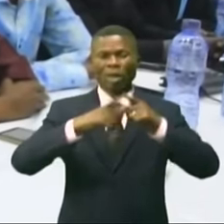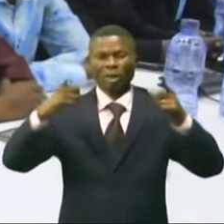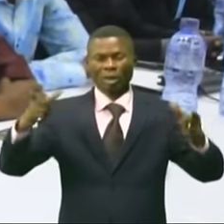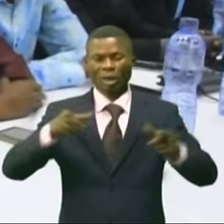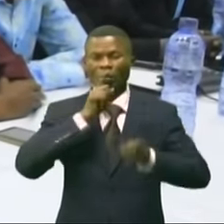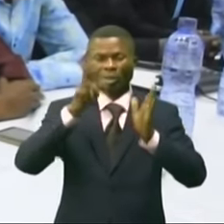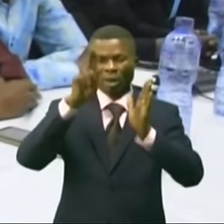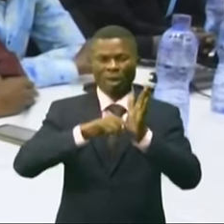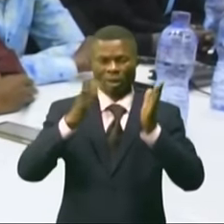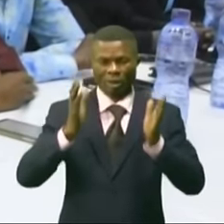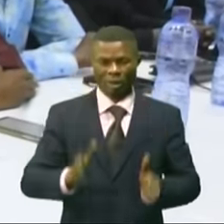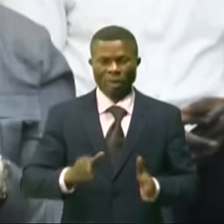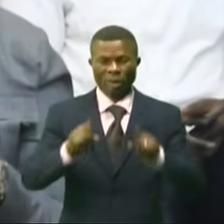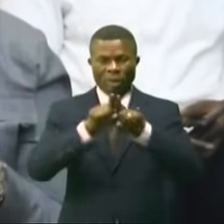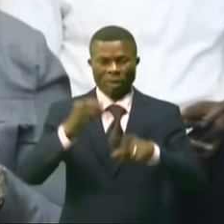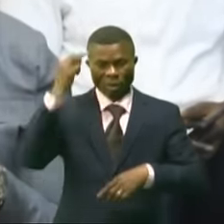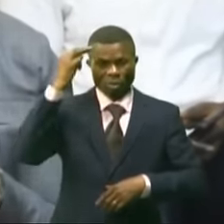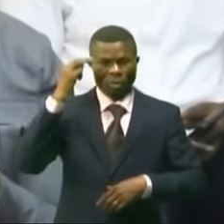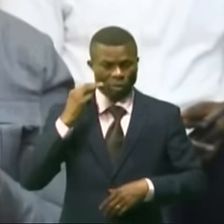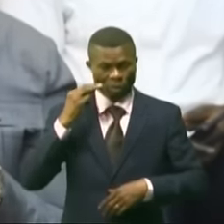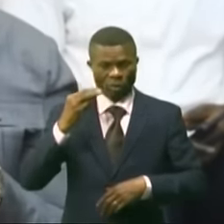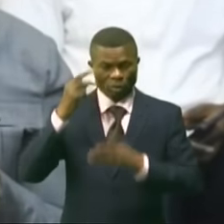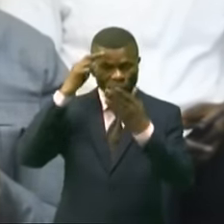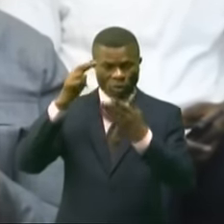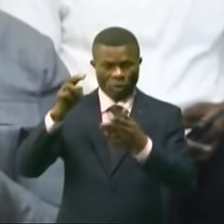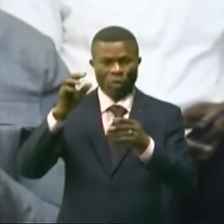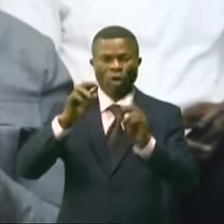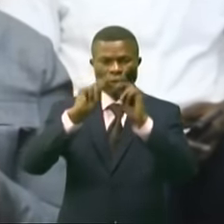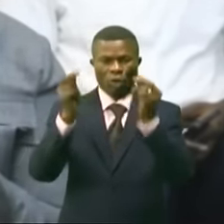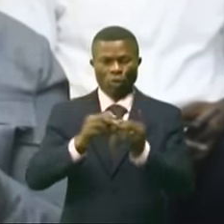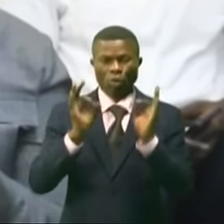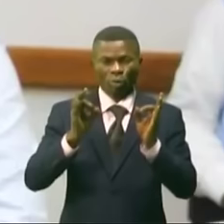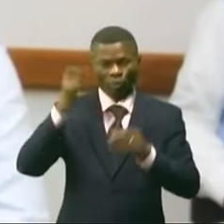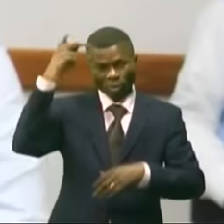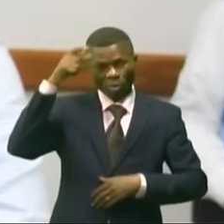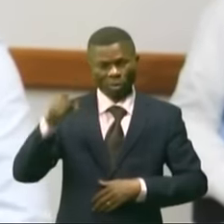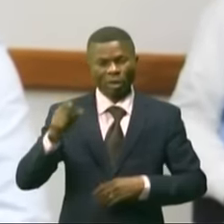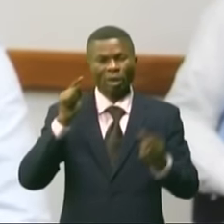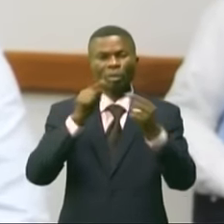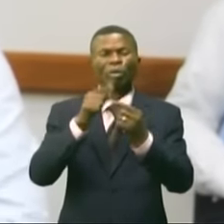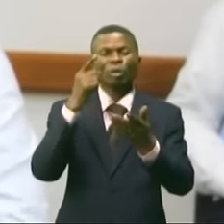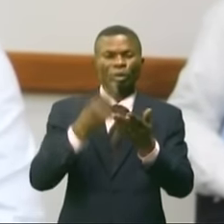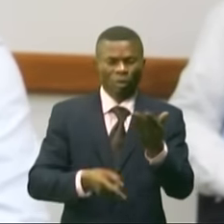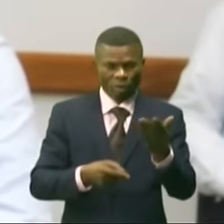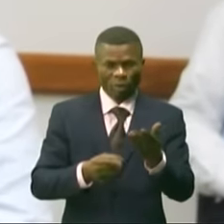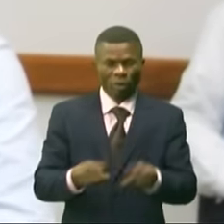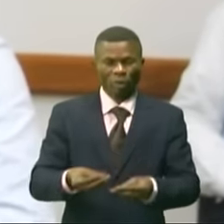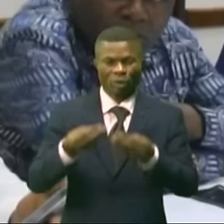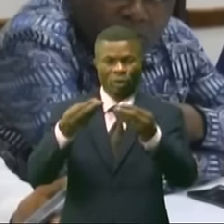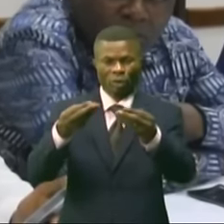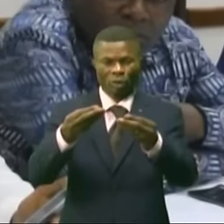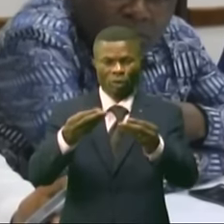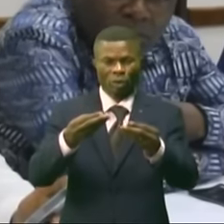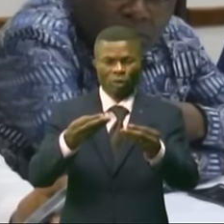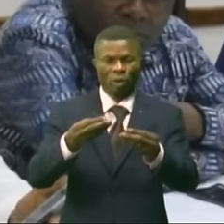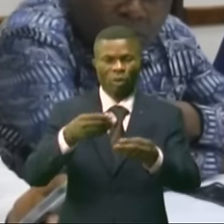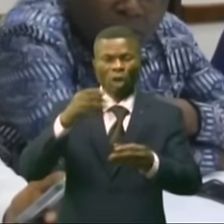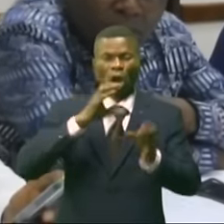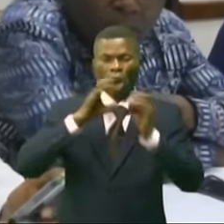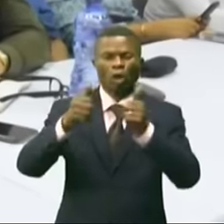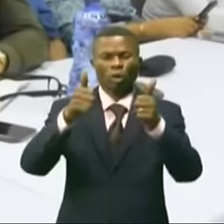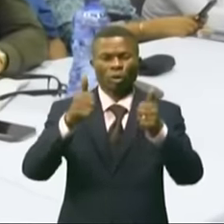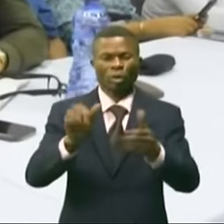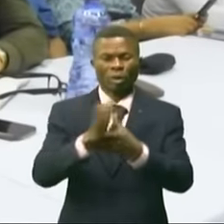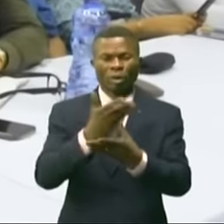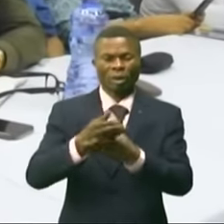parlementaires et ministres issus de cette méga plateforme politique objectif construire et maintenir une bonne communication